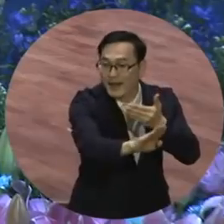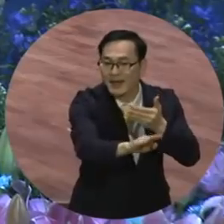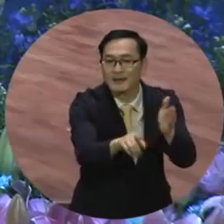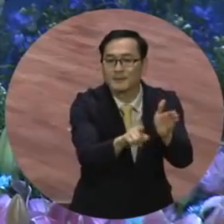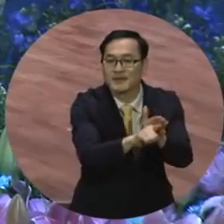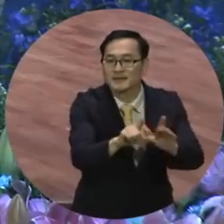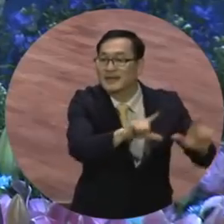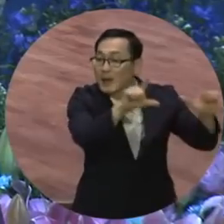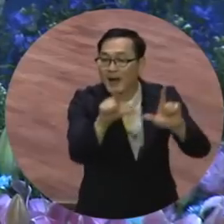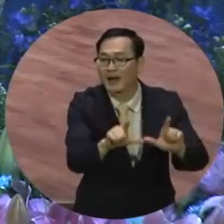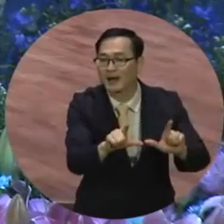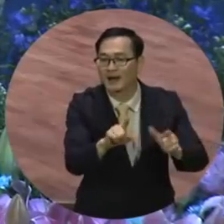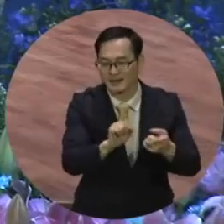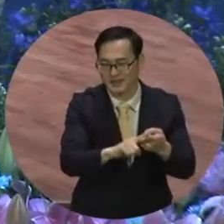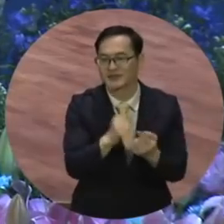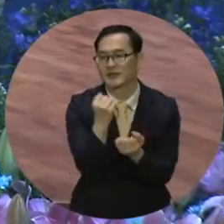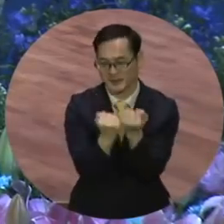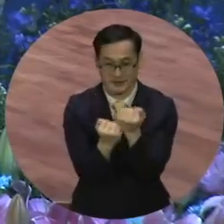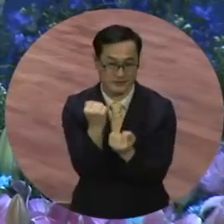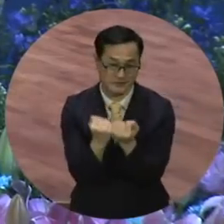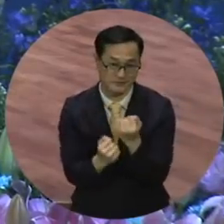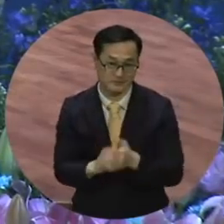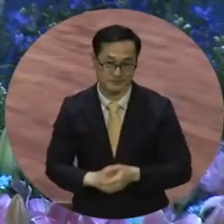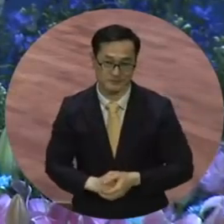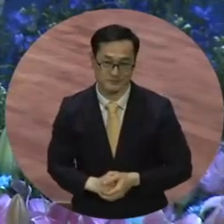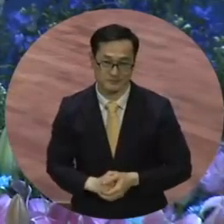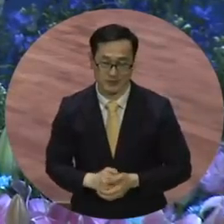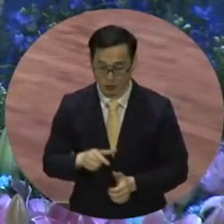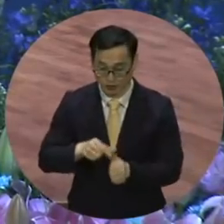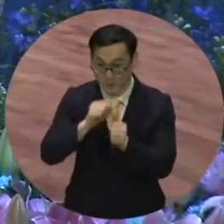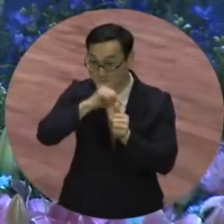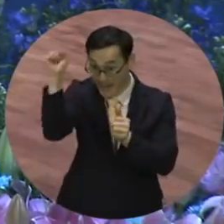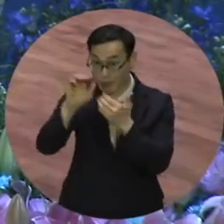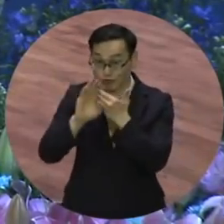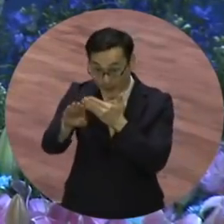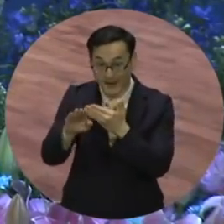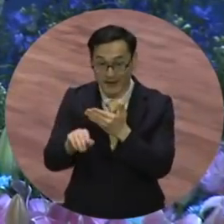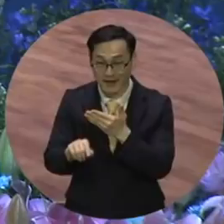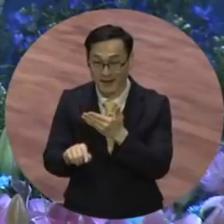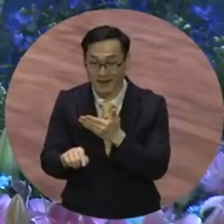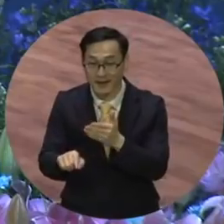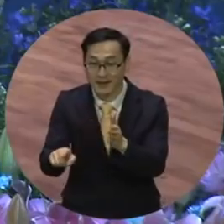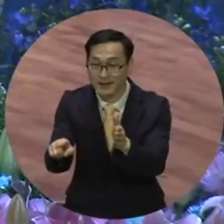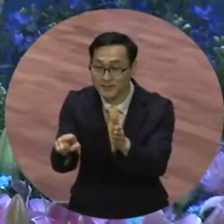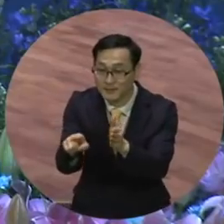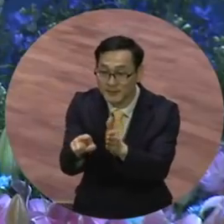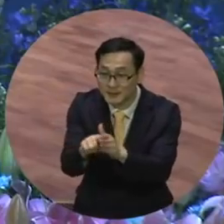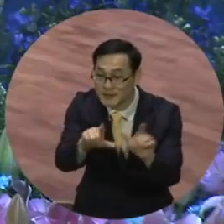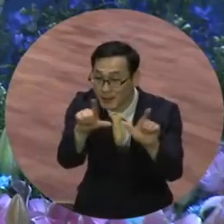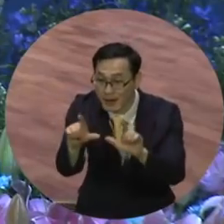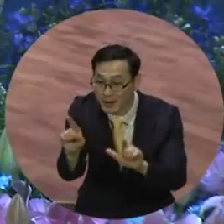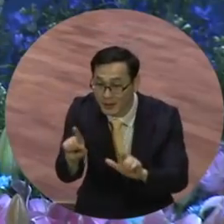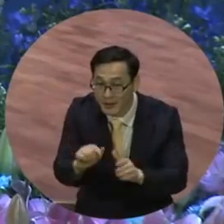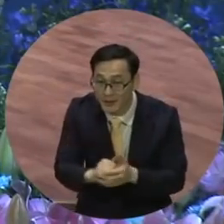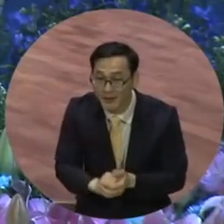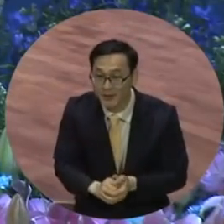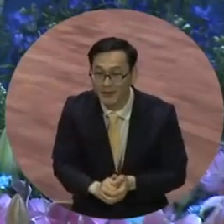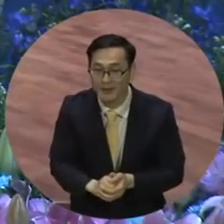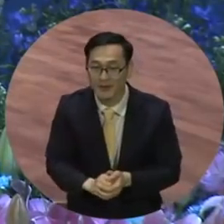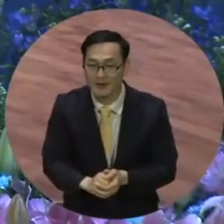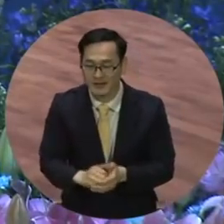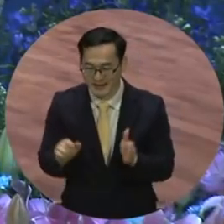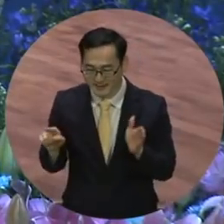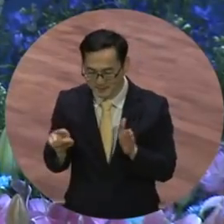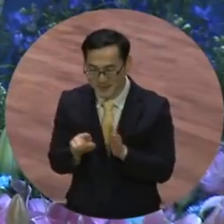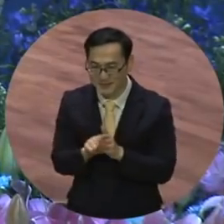있어요. 구원을 이제 받는 믿음이 있는데 구원받고 그 다음 믿음이 뭐냐? 그것은 바로 성장하는